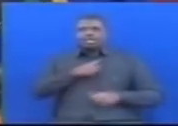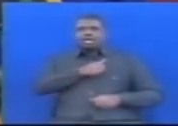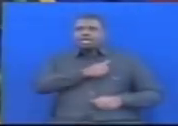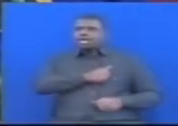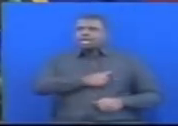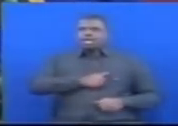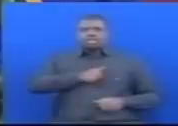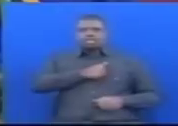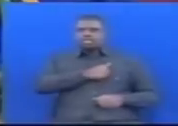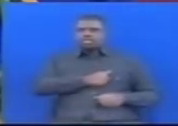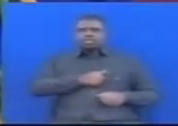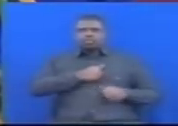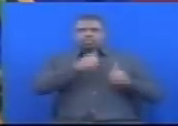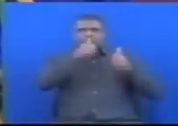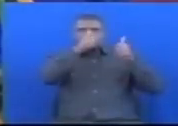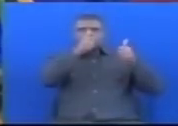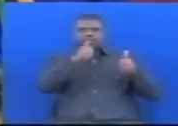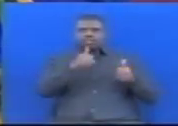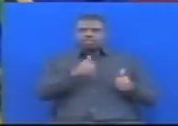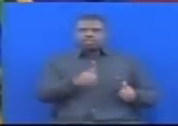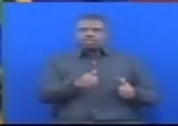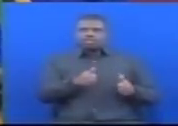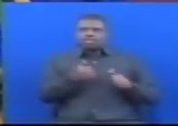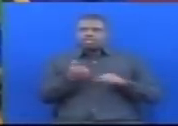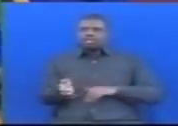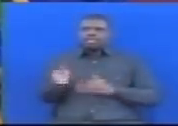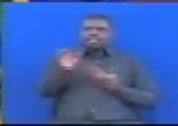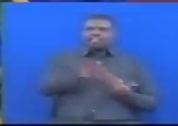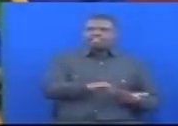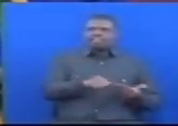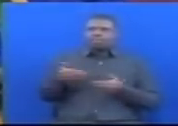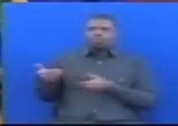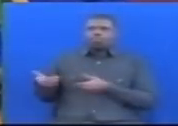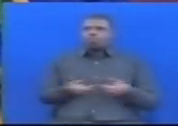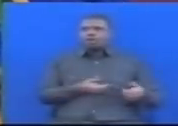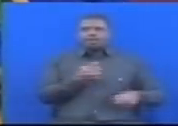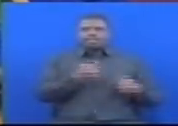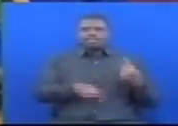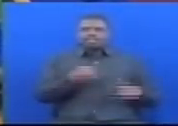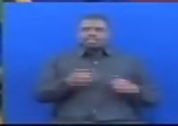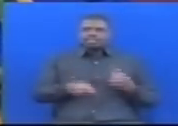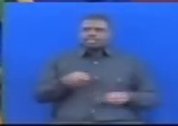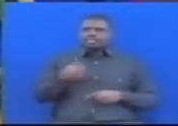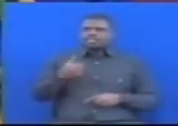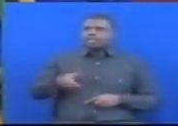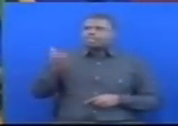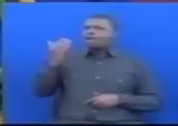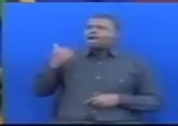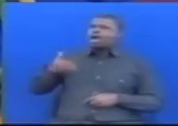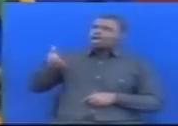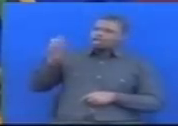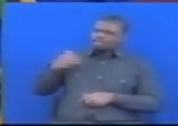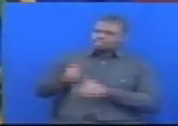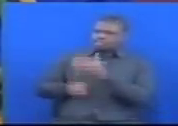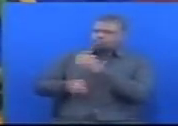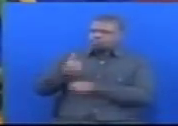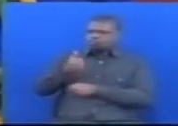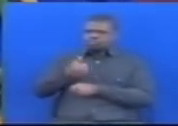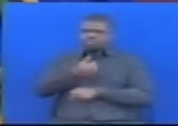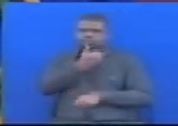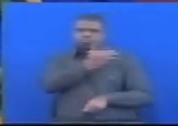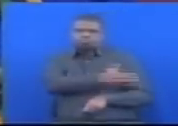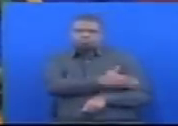nasikitika kuwatangazia kifo cha mwanasiasa mkongwe na kiongozi aliyepata